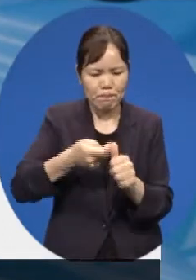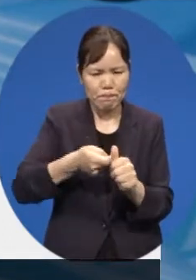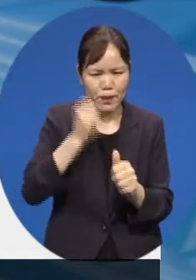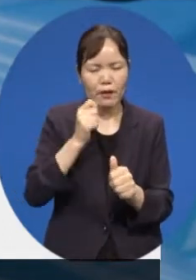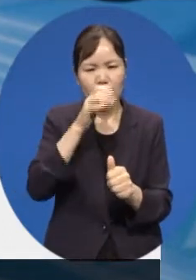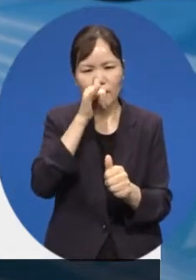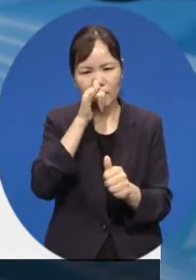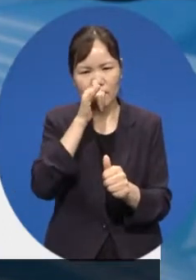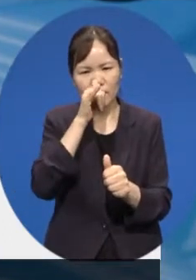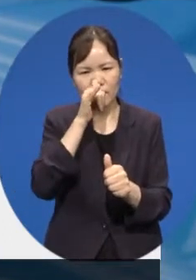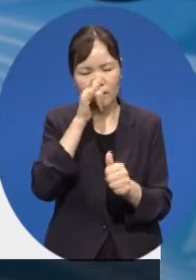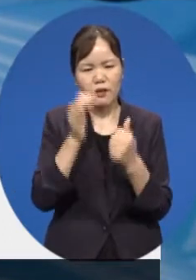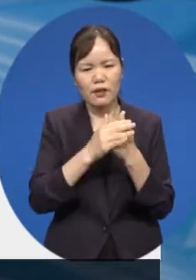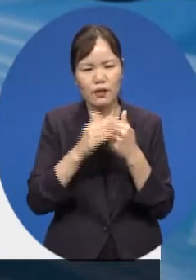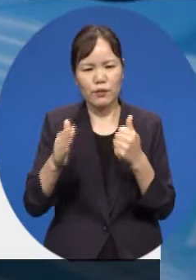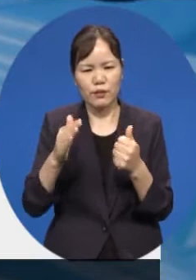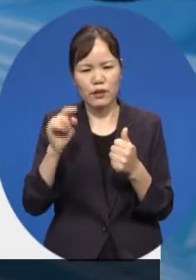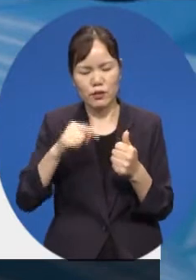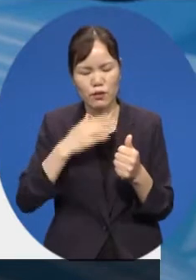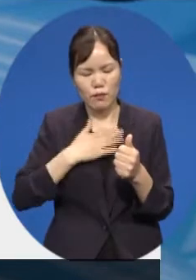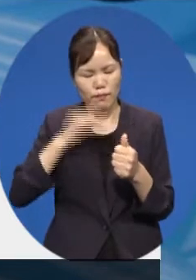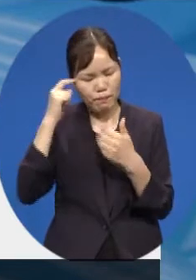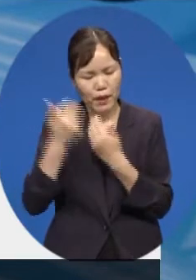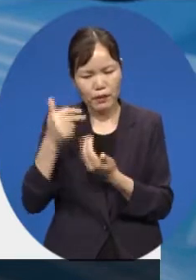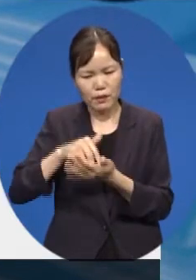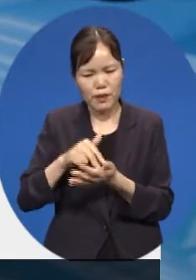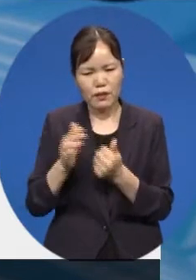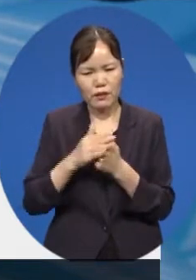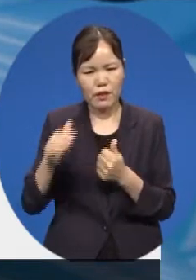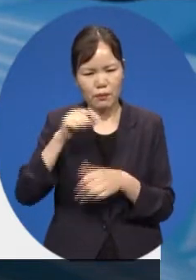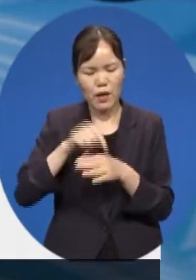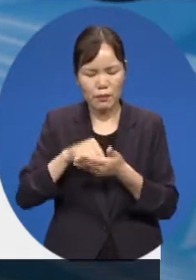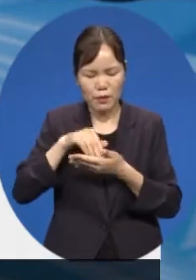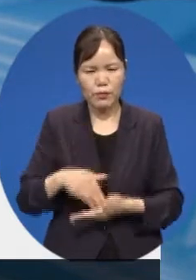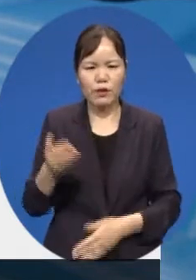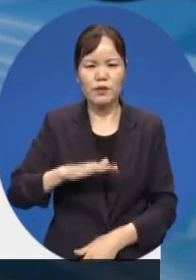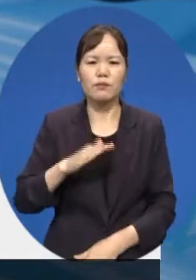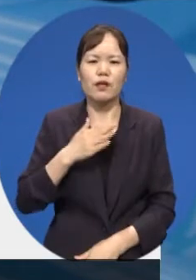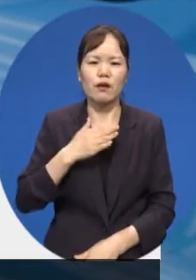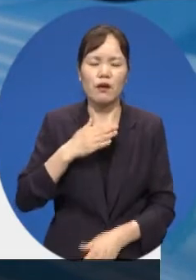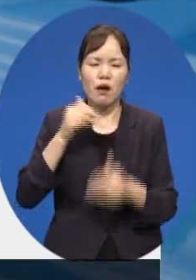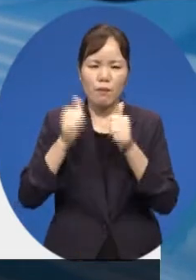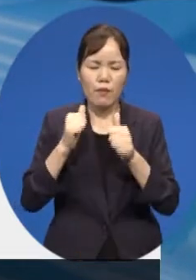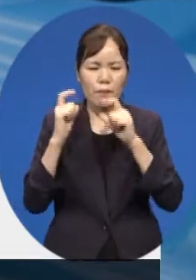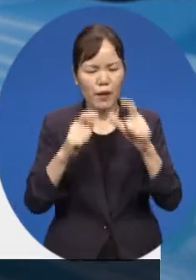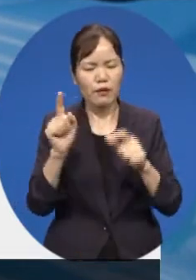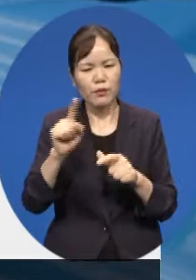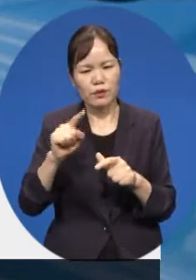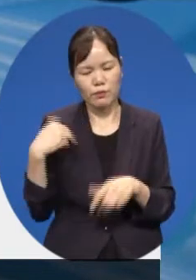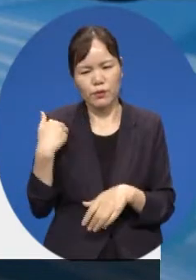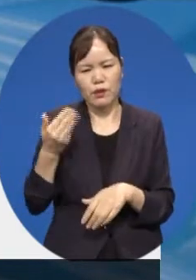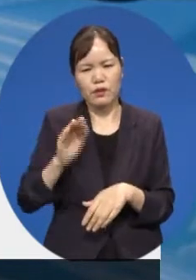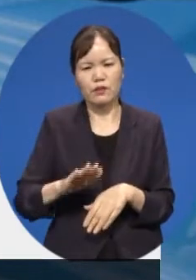사용을 반대하는 저희 입장에서 이런 이야기 하는게 굉장히 저도 마음에 무겁지만 이사람 조도 법원 안에서 어떤 형이 나올 지는 뒤 들이 고민해야 되고